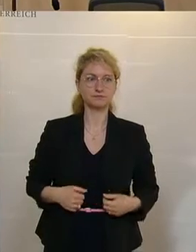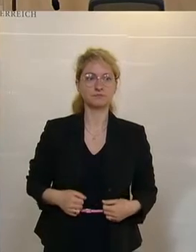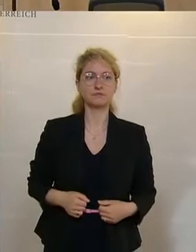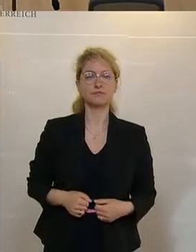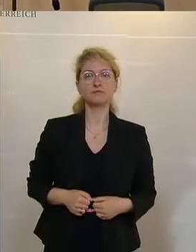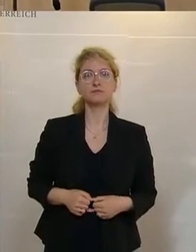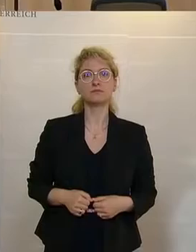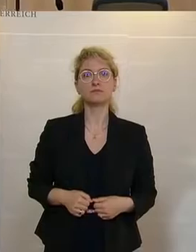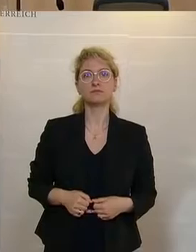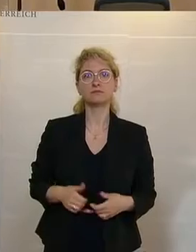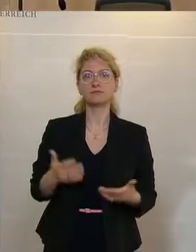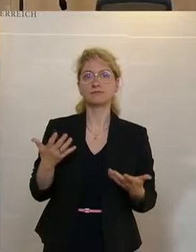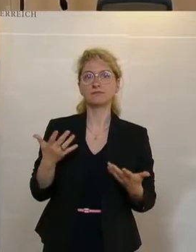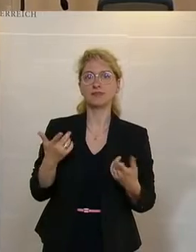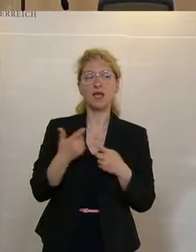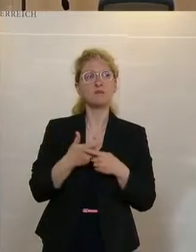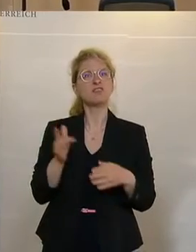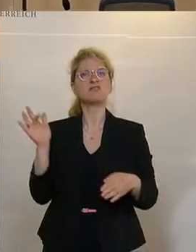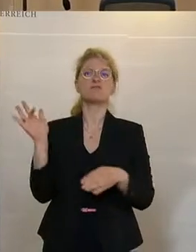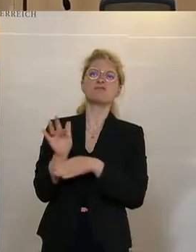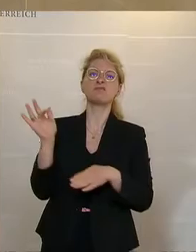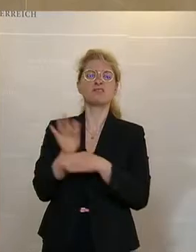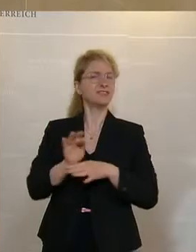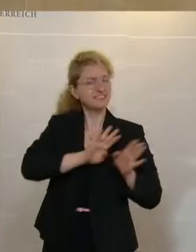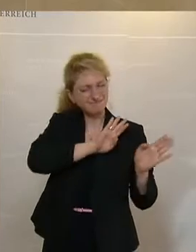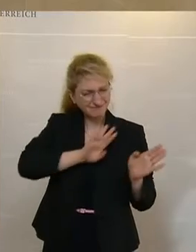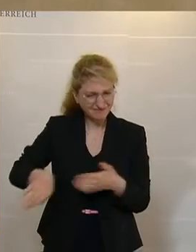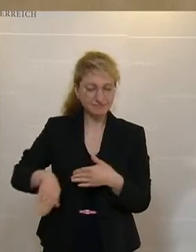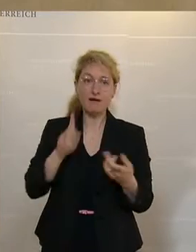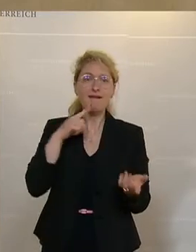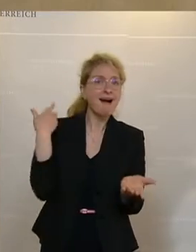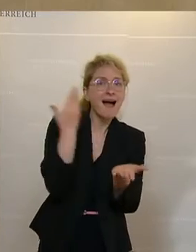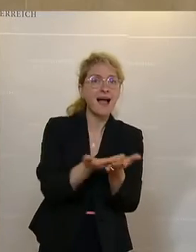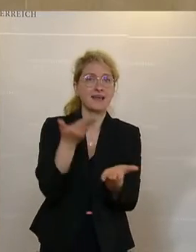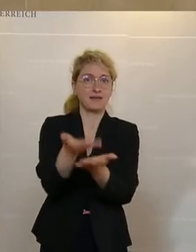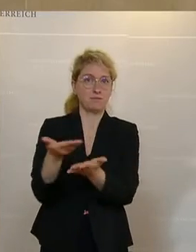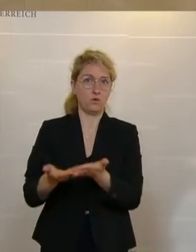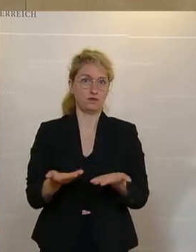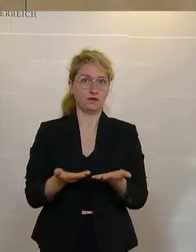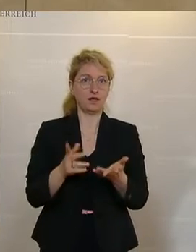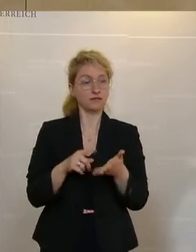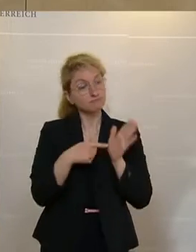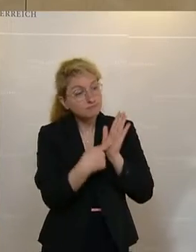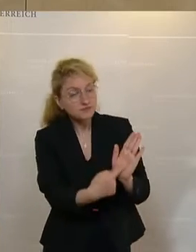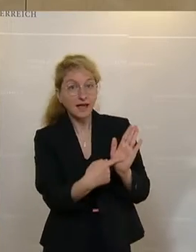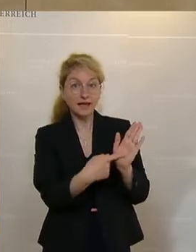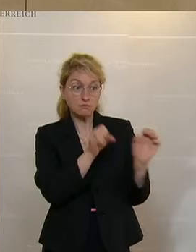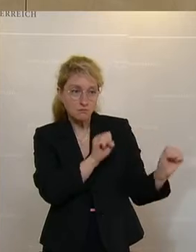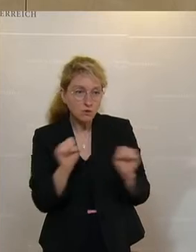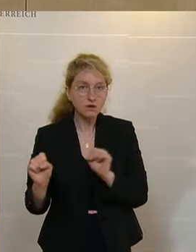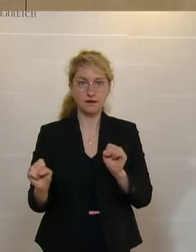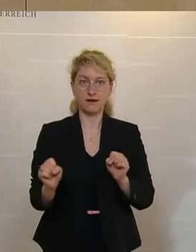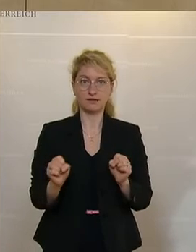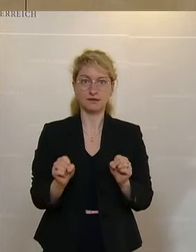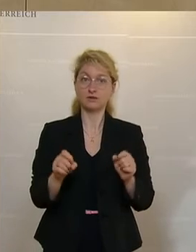Weg vom Anprangern hin zum Schaffen von Angeboten, zum Gestalten und Aufzeigen von Optionen und